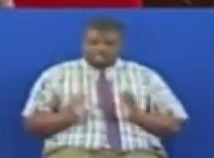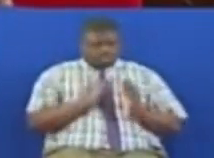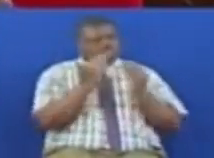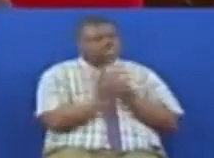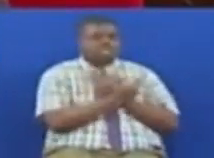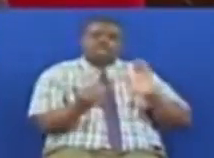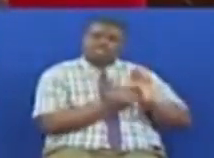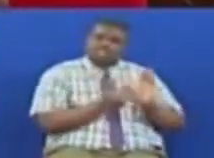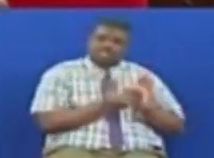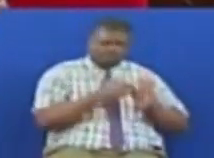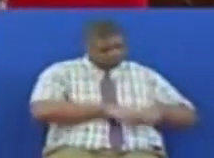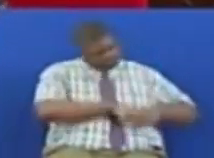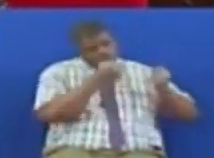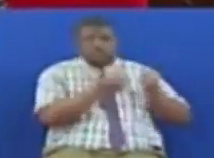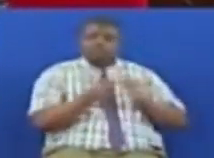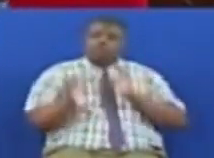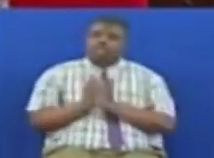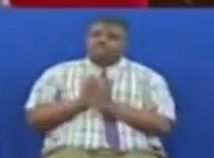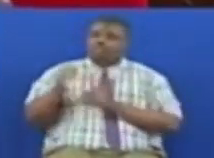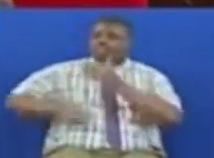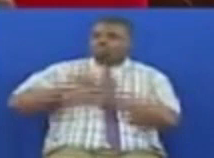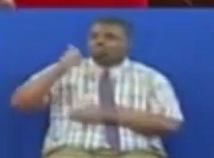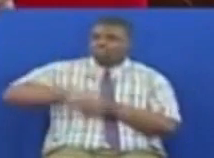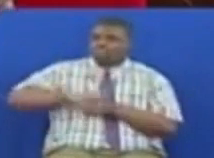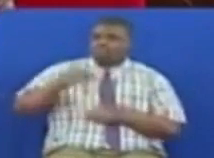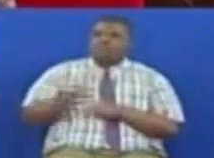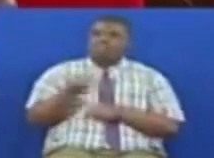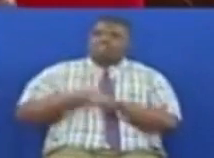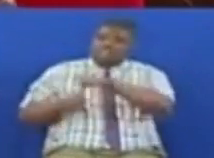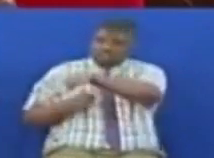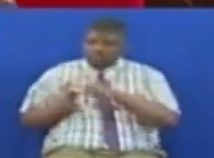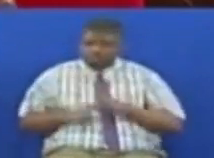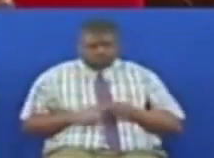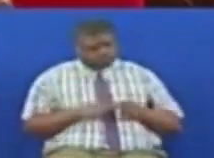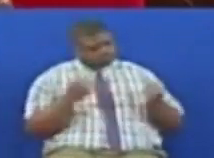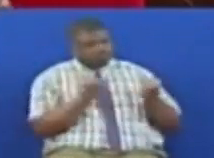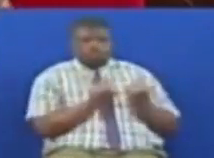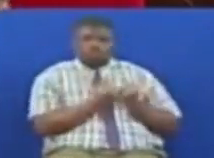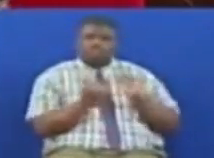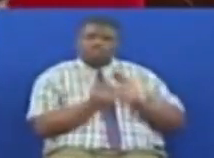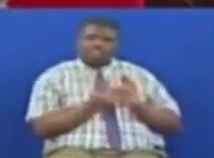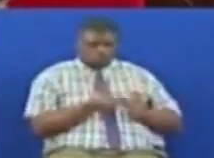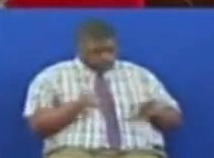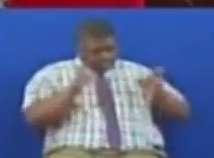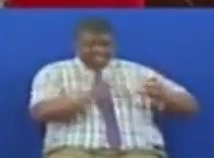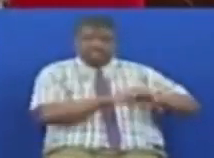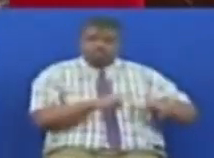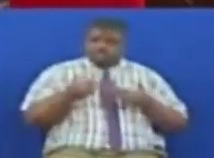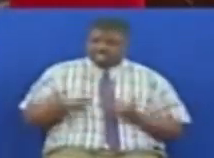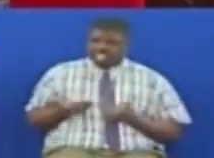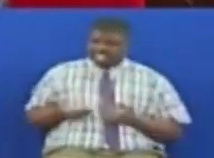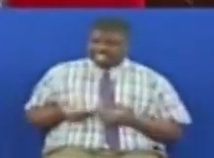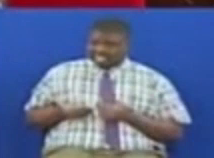kisheria kwa uvunjifu wa katiba ambao viongozi wengi watafanya. Badala ya kutunga sheria za kuwajibisha, sasa tunatunga sheria